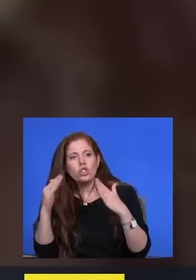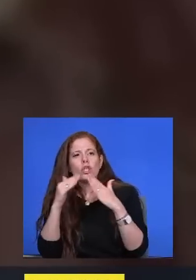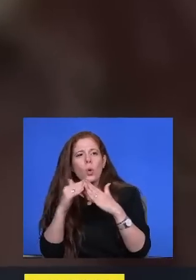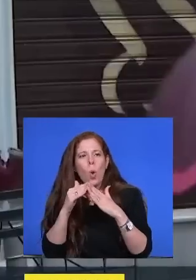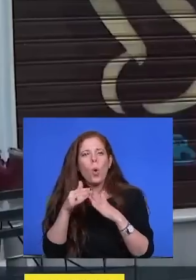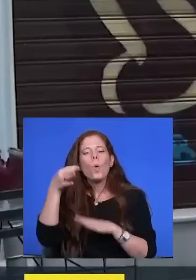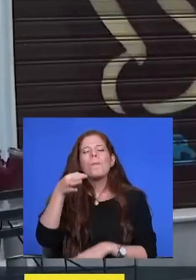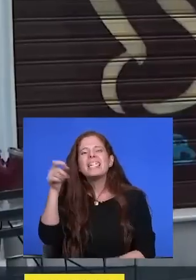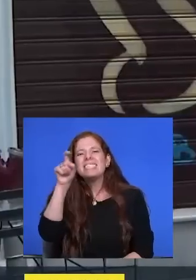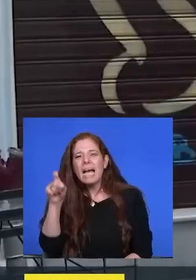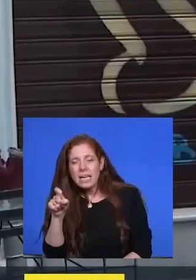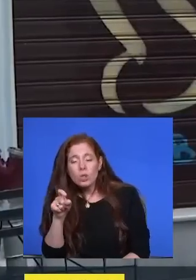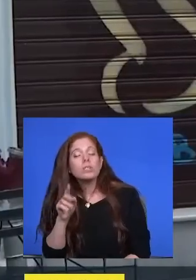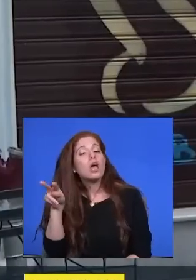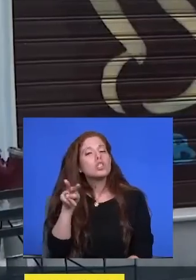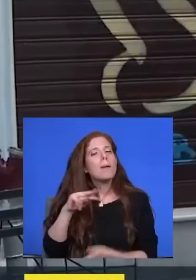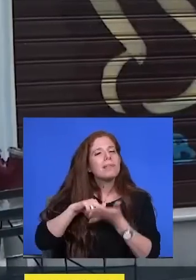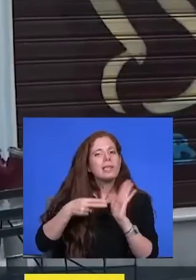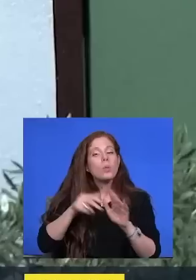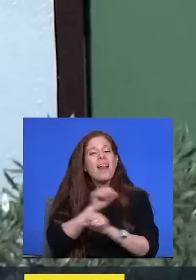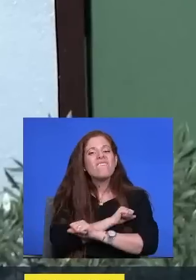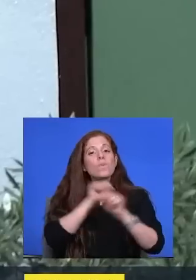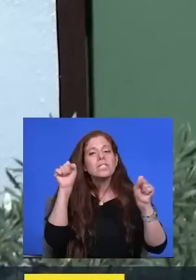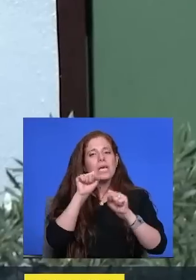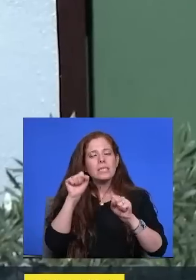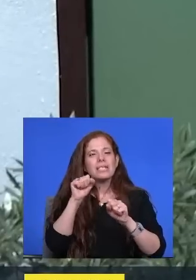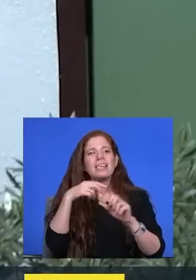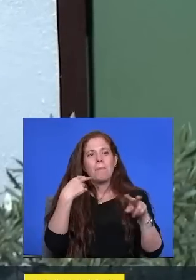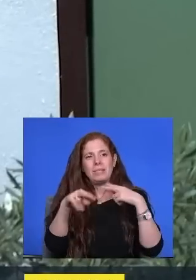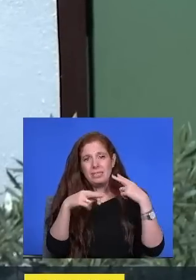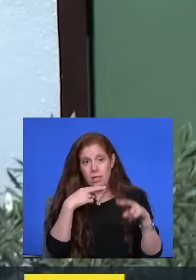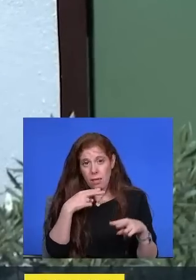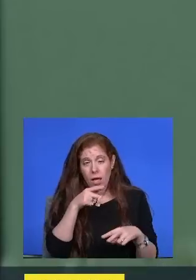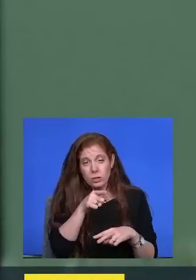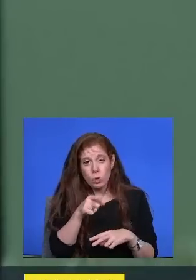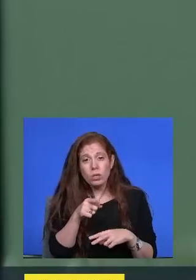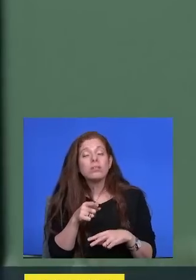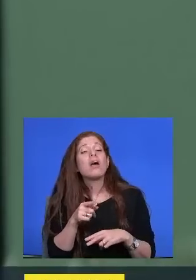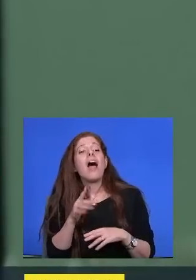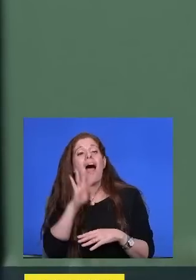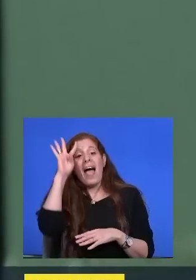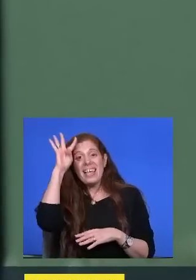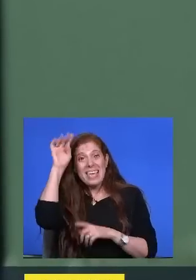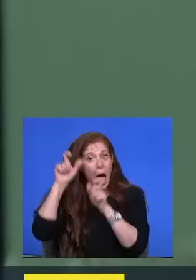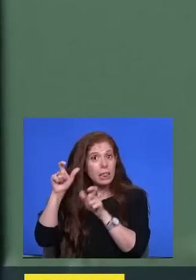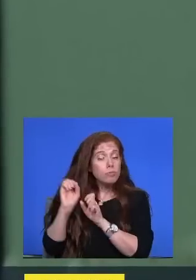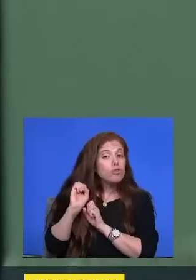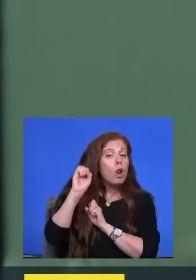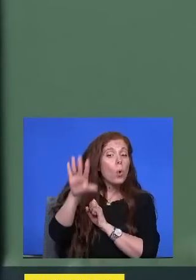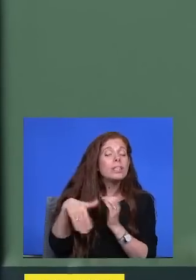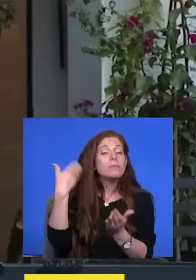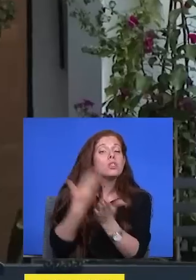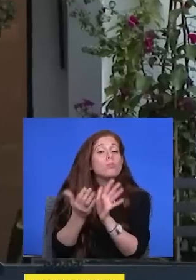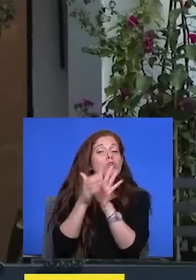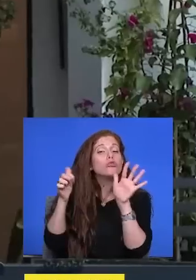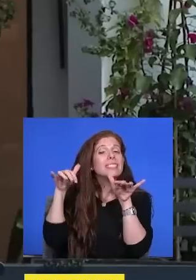בספרטה. השניים תכננו לפוצץ את המסעדה היהודית על יושביה. האיראנים ששלחו אותם הציעו להם 16,000